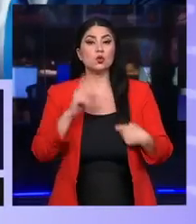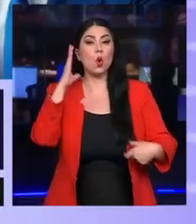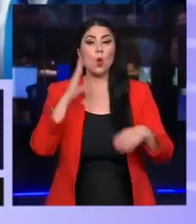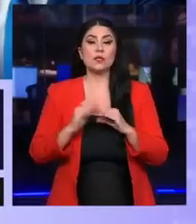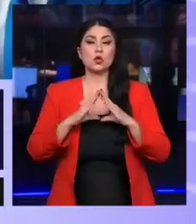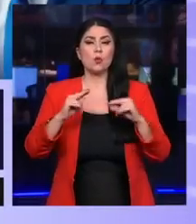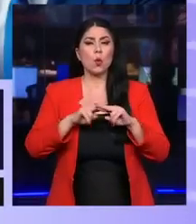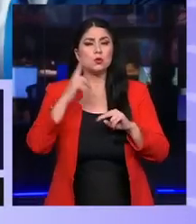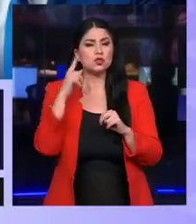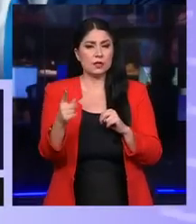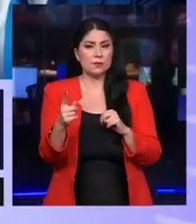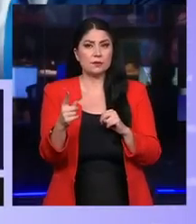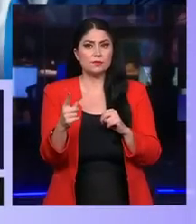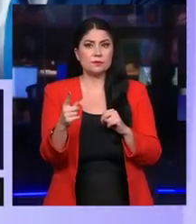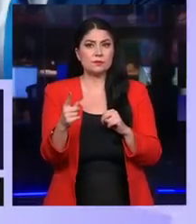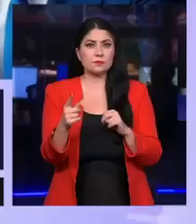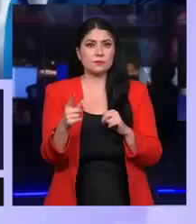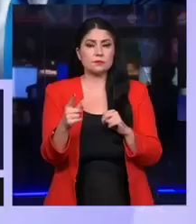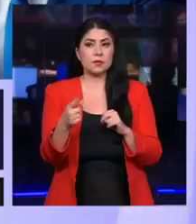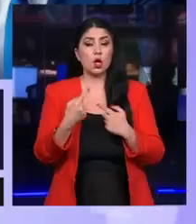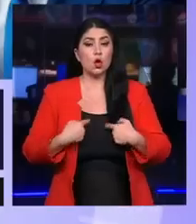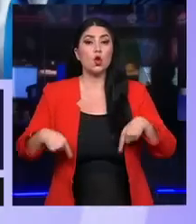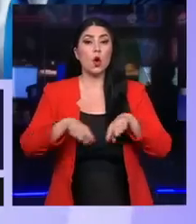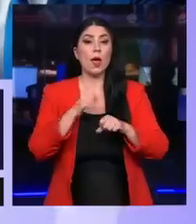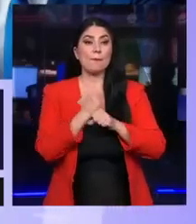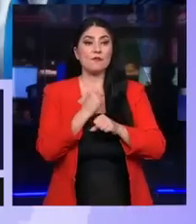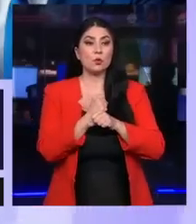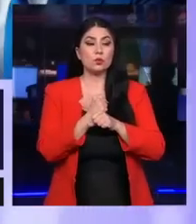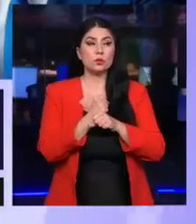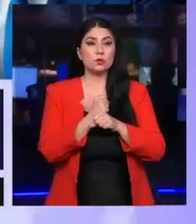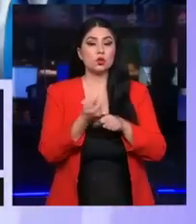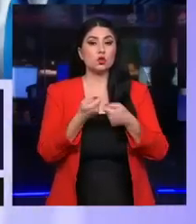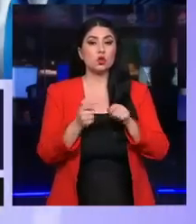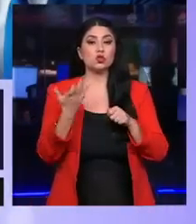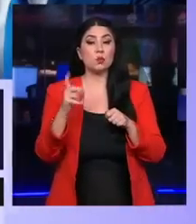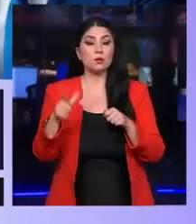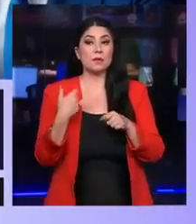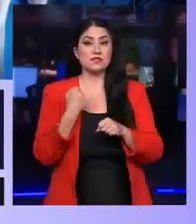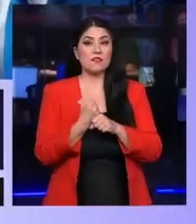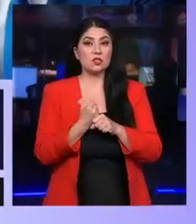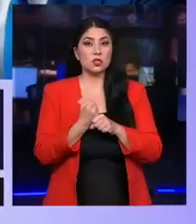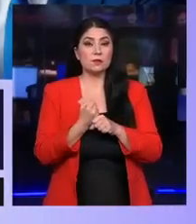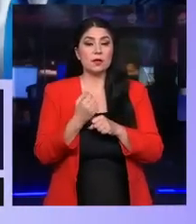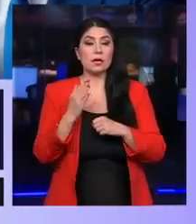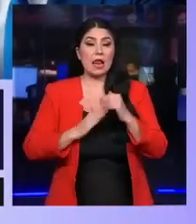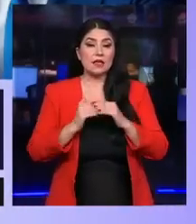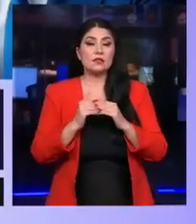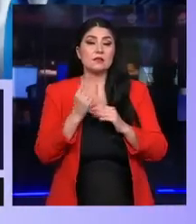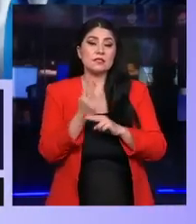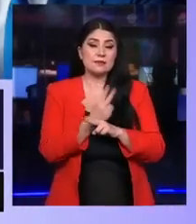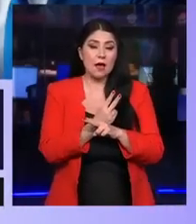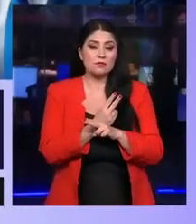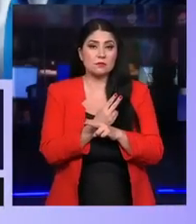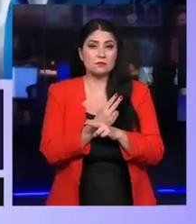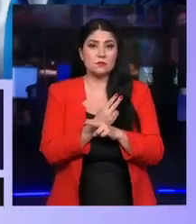îl știm. Consider că noi am făcut tot ceea ce puteam face până acum ca stat și demersurile făcute